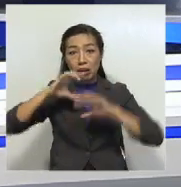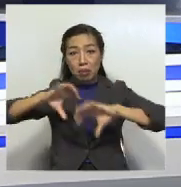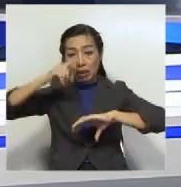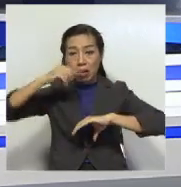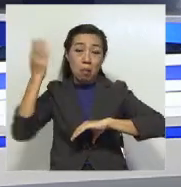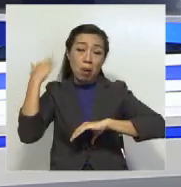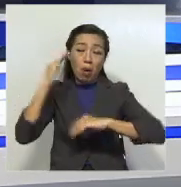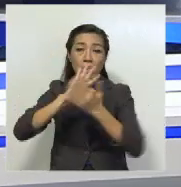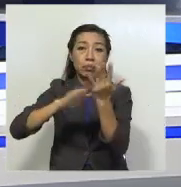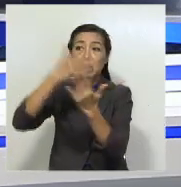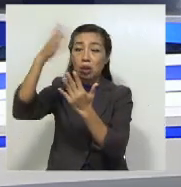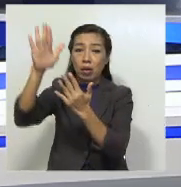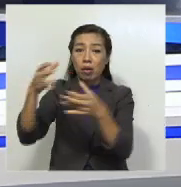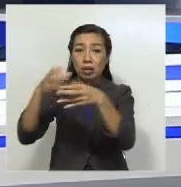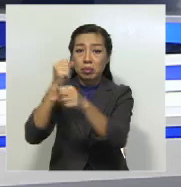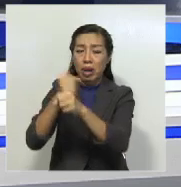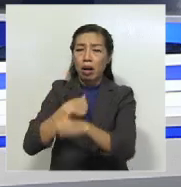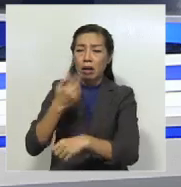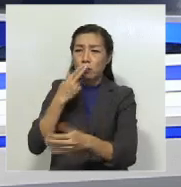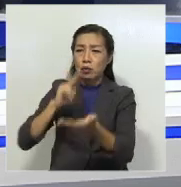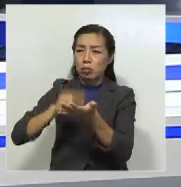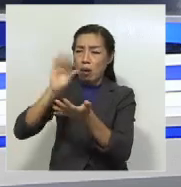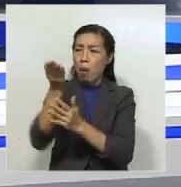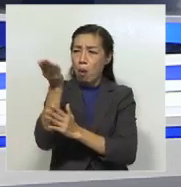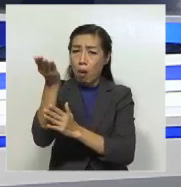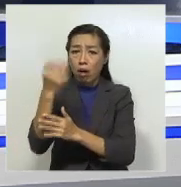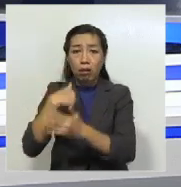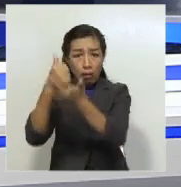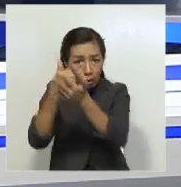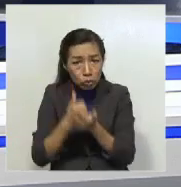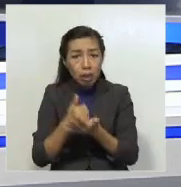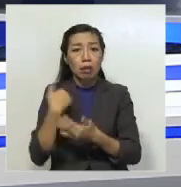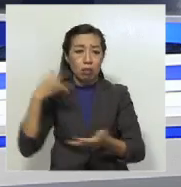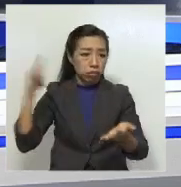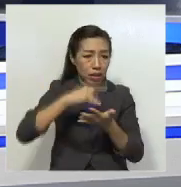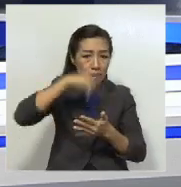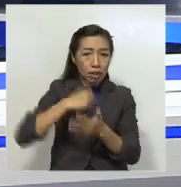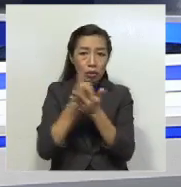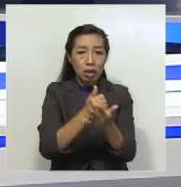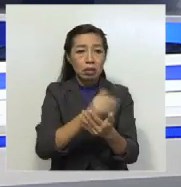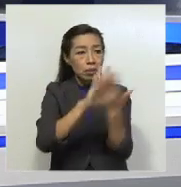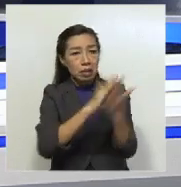เขาตอบตกลงแล้วก็บินมาทันทีนะครับ หลายประเทศก็ไม่ได้ร้องขอไปแต่ว่าเต็มใจที่จะเข้ามาช่วยด้วยนะคะ